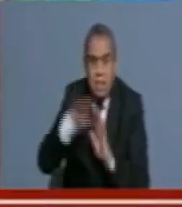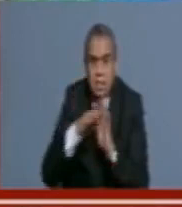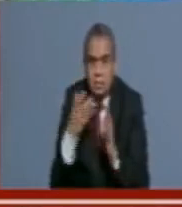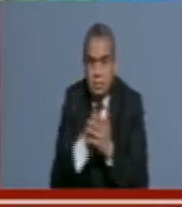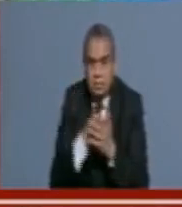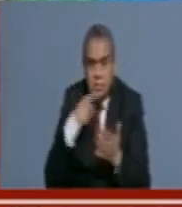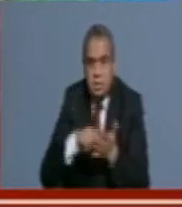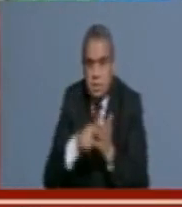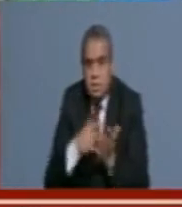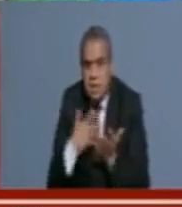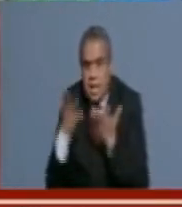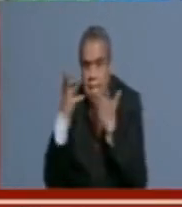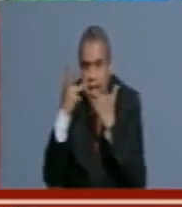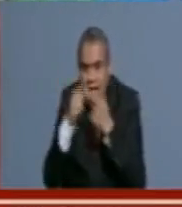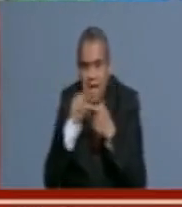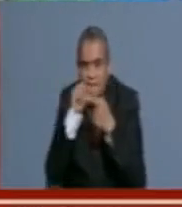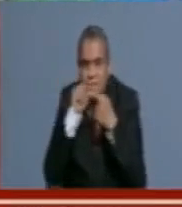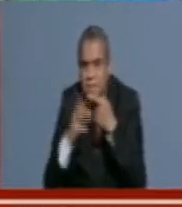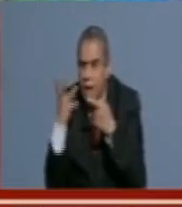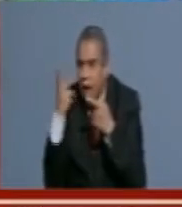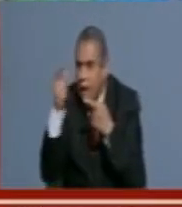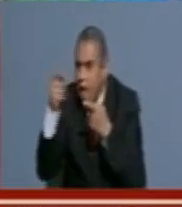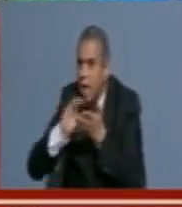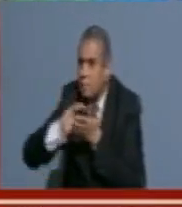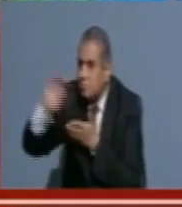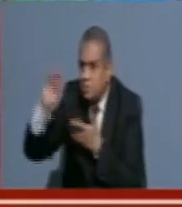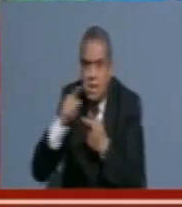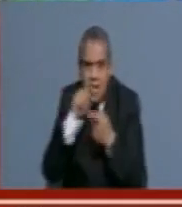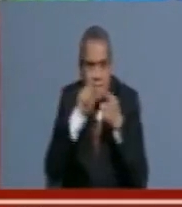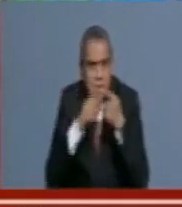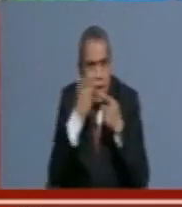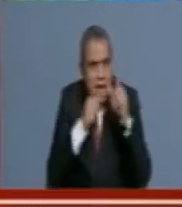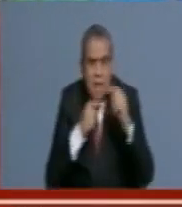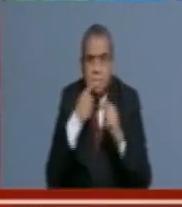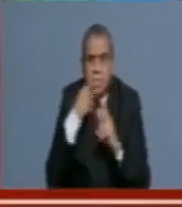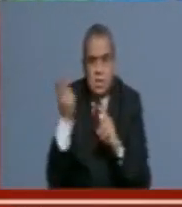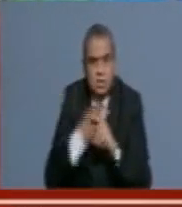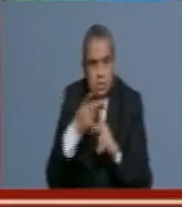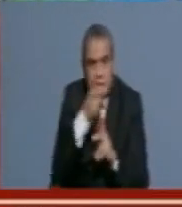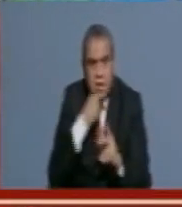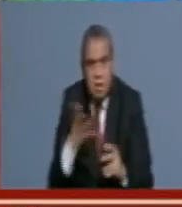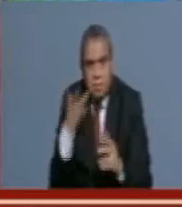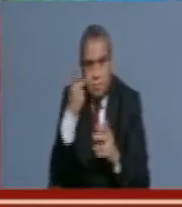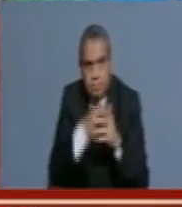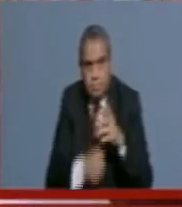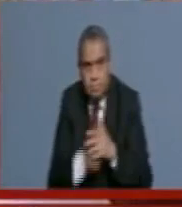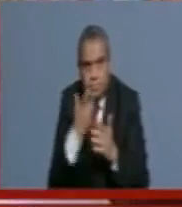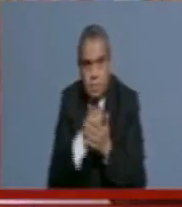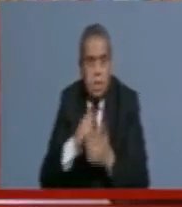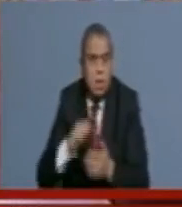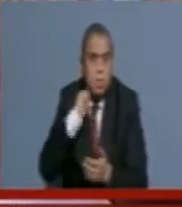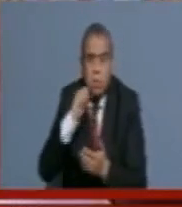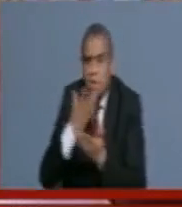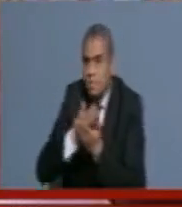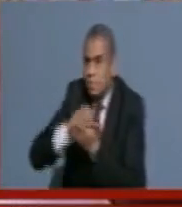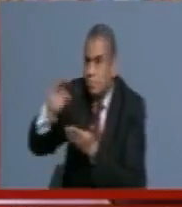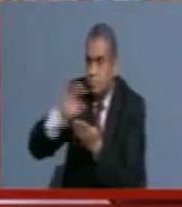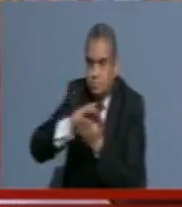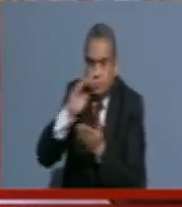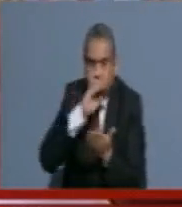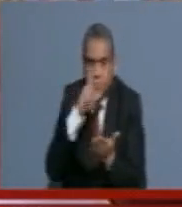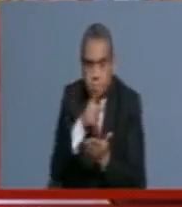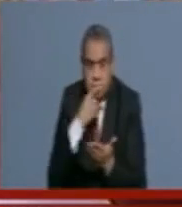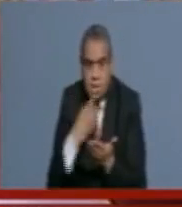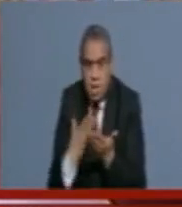نعمل نسب عشان اقدر اوزع هذه الاوراق على المحافظات. انا في الطباعه